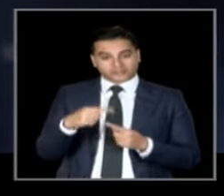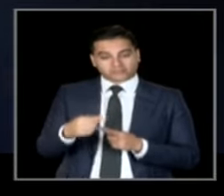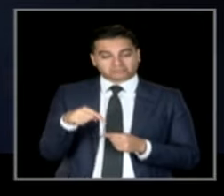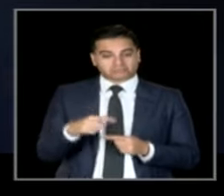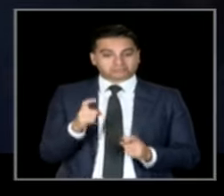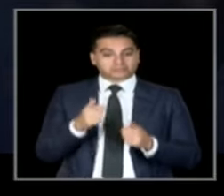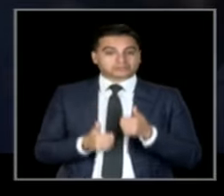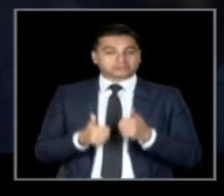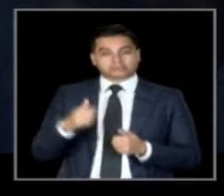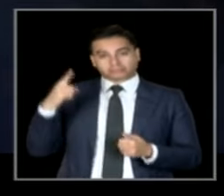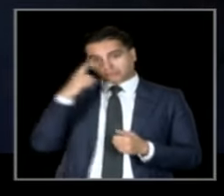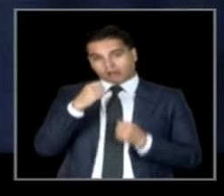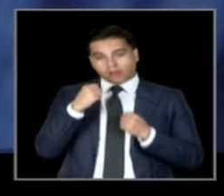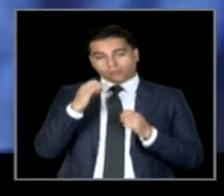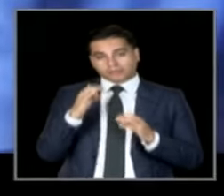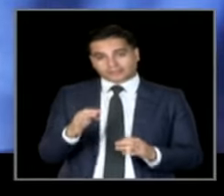قوية،